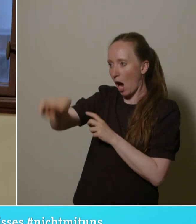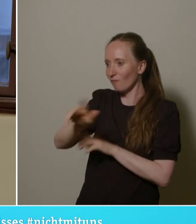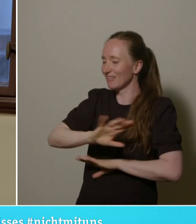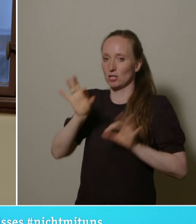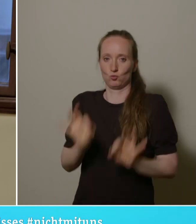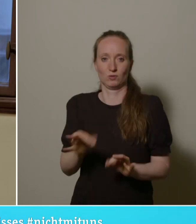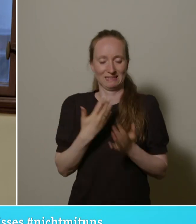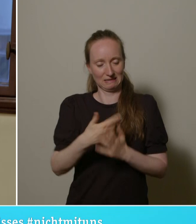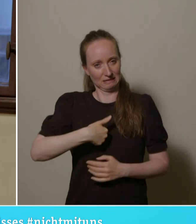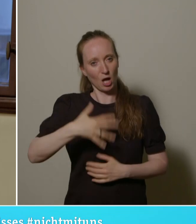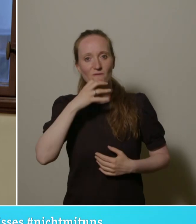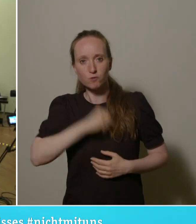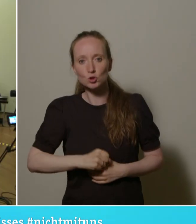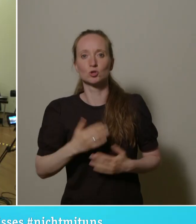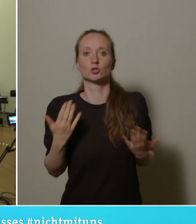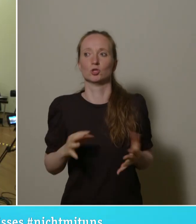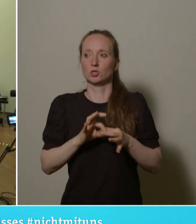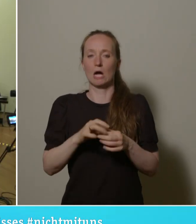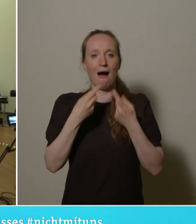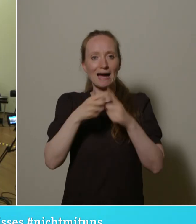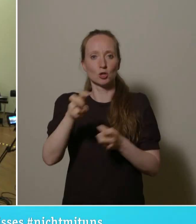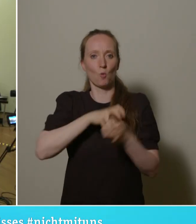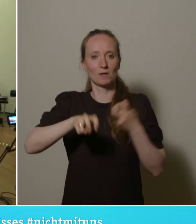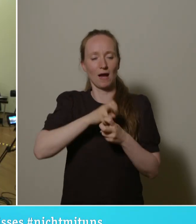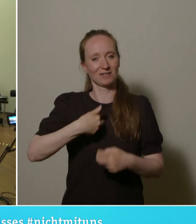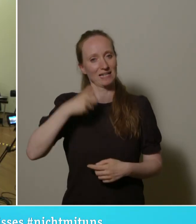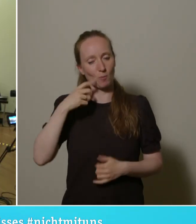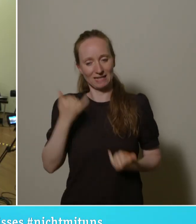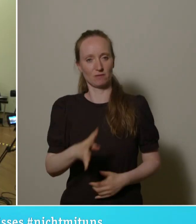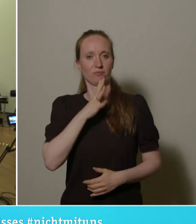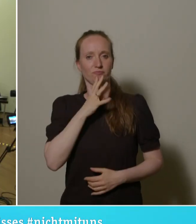So. Und ich habe es, glaube ich, versucht, freundlich zu erklären.